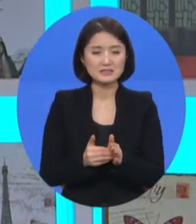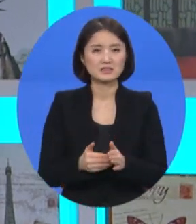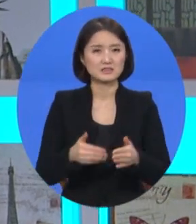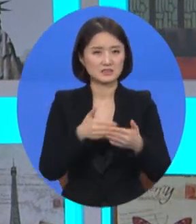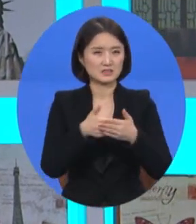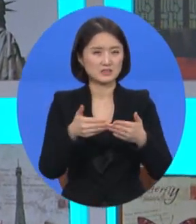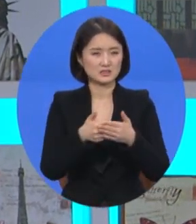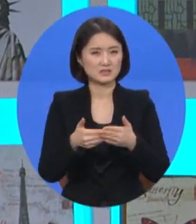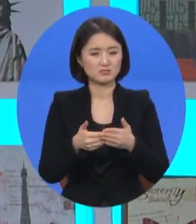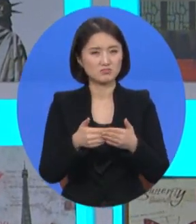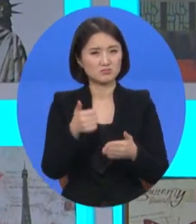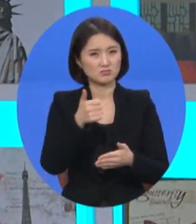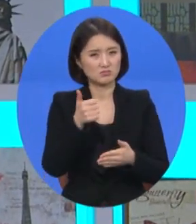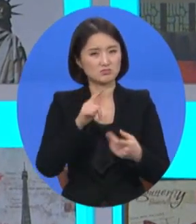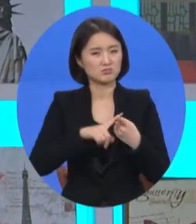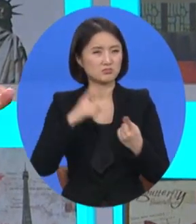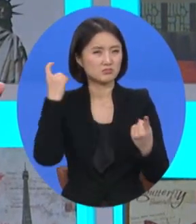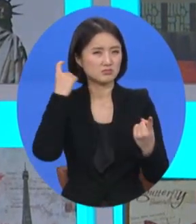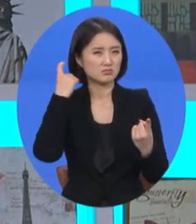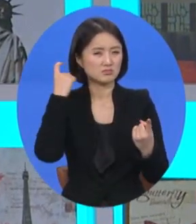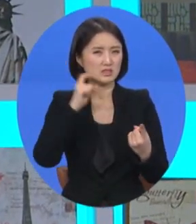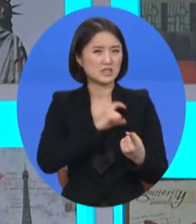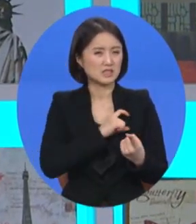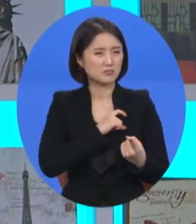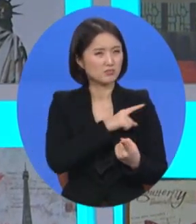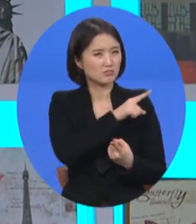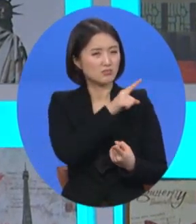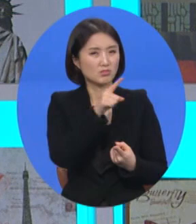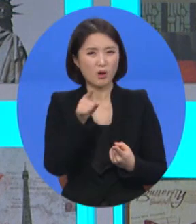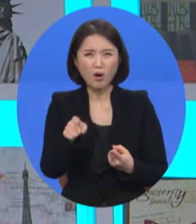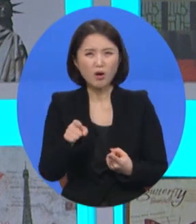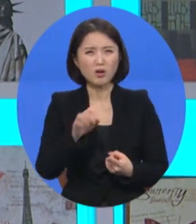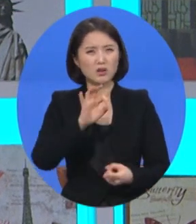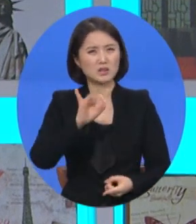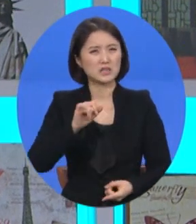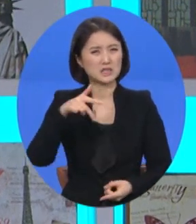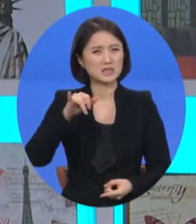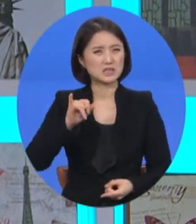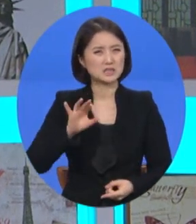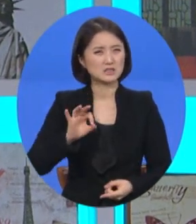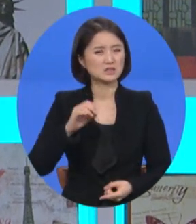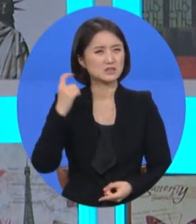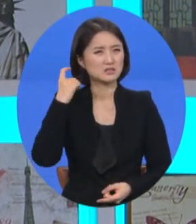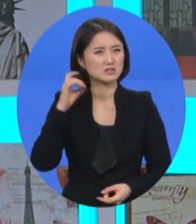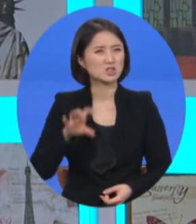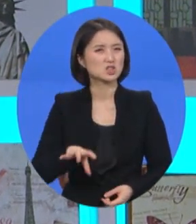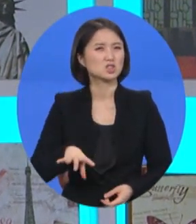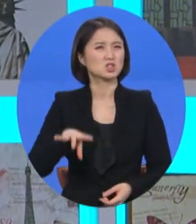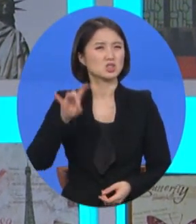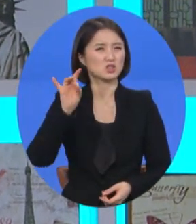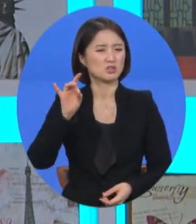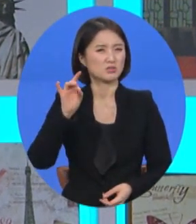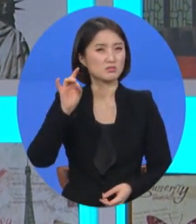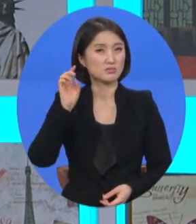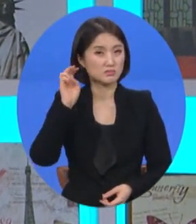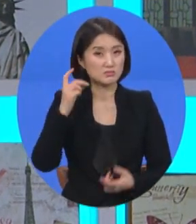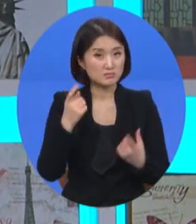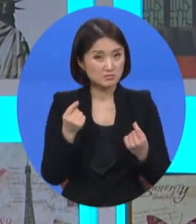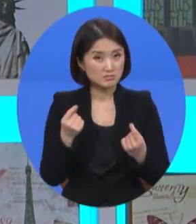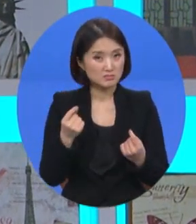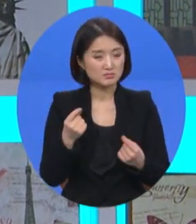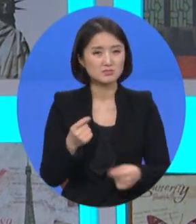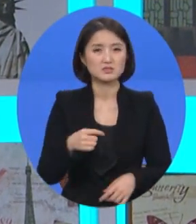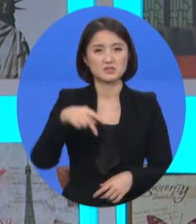거죠 이직을 한 번 소개를 해드리자면 2분이 누구냐 하면 은 성종 임금 의 손자의 손자 입니다